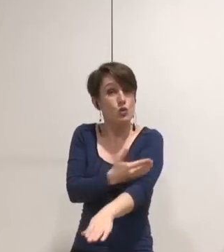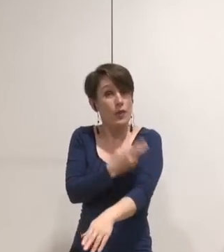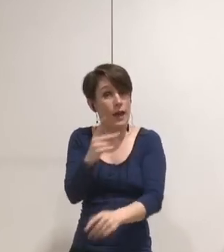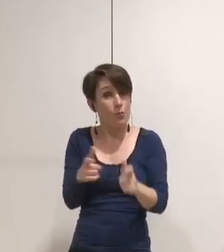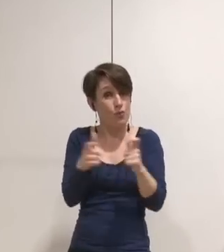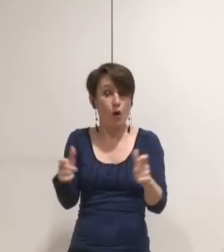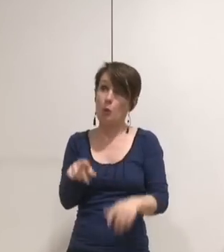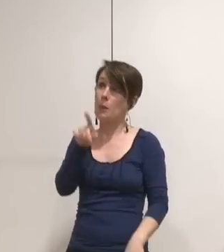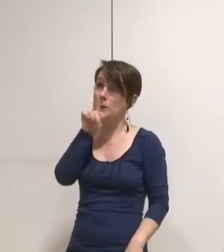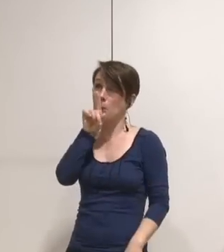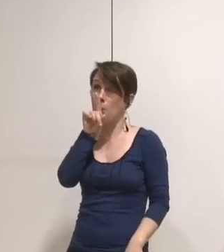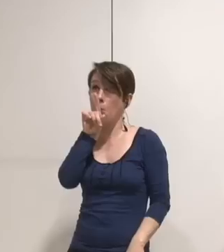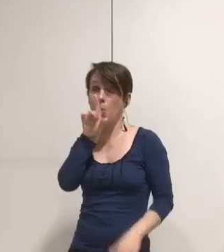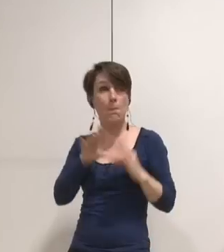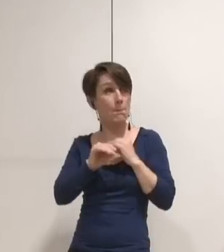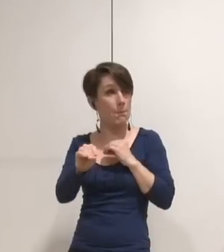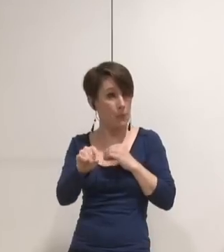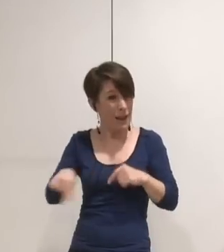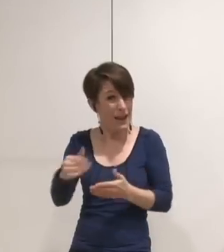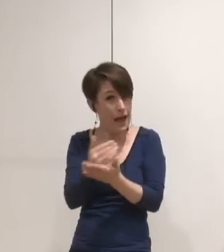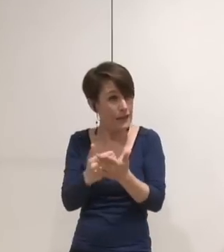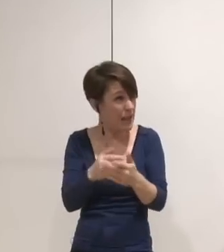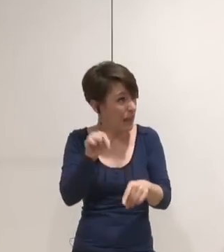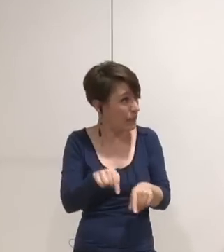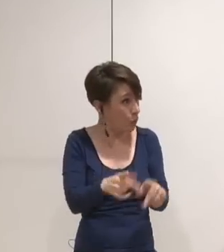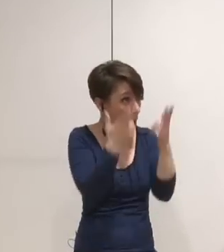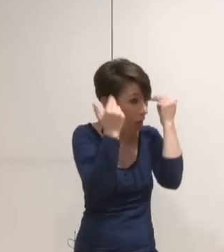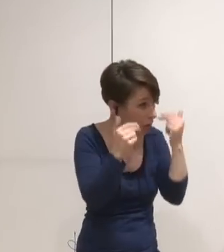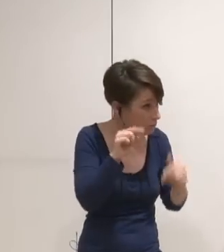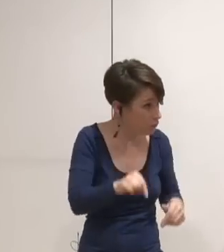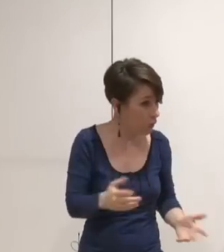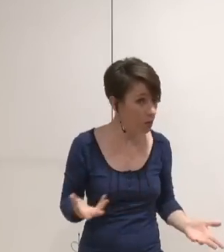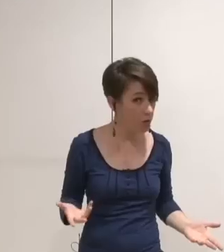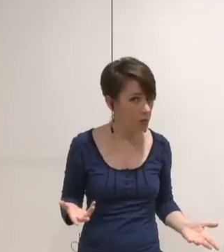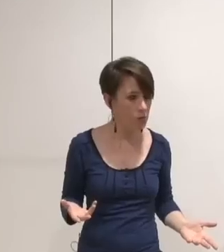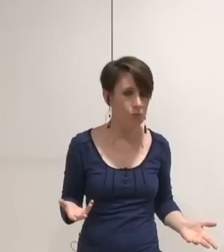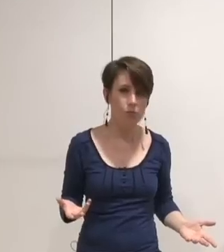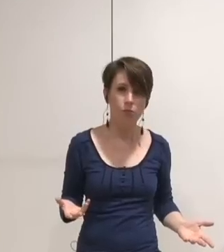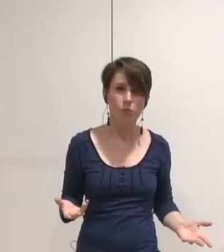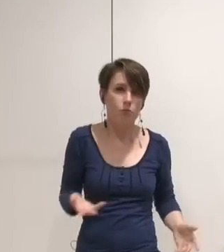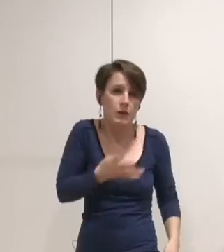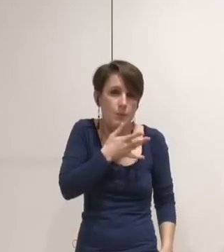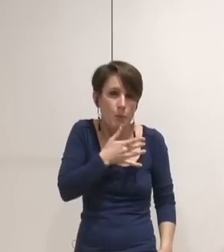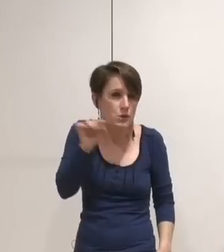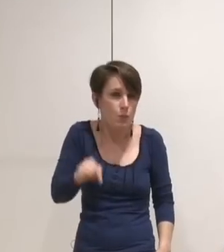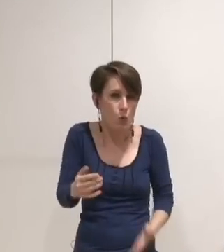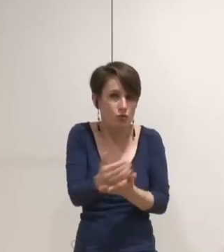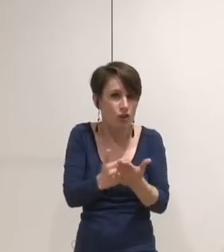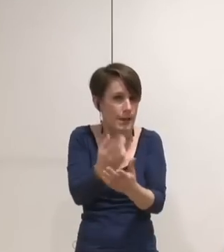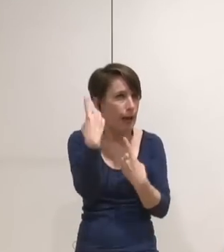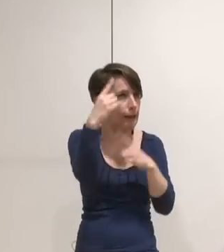pas bien au contraire et bien il n'y en a évidemment aucun parce